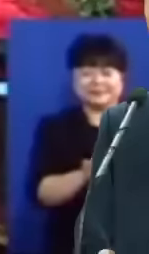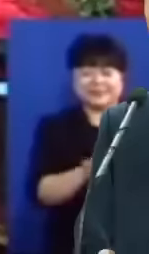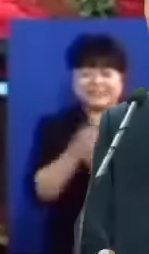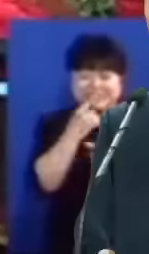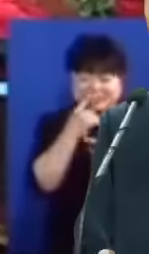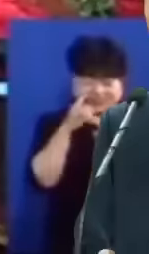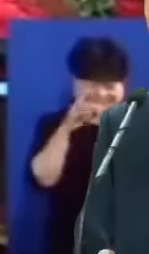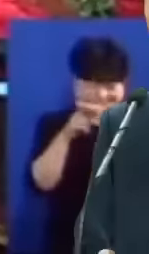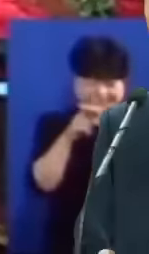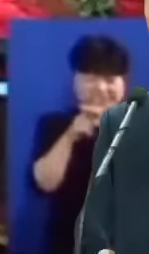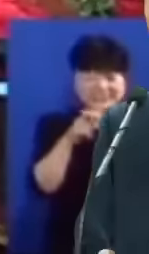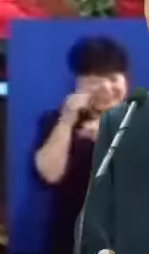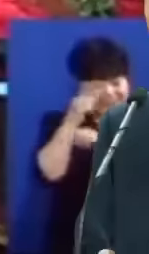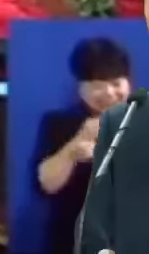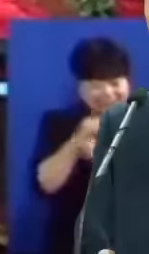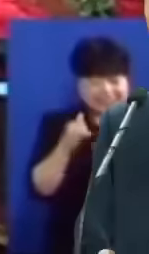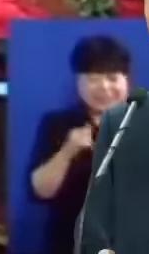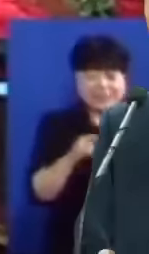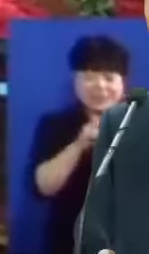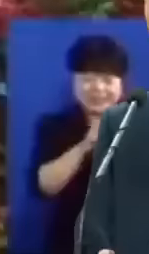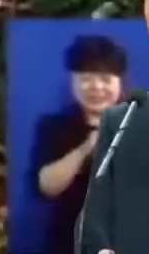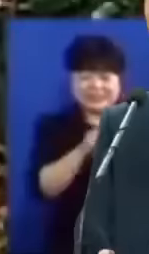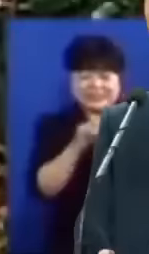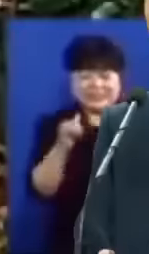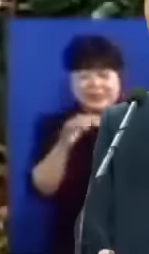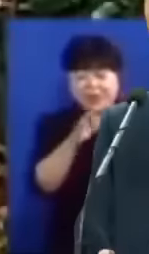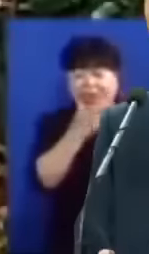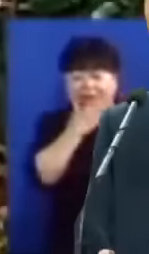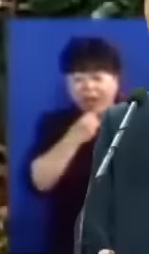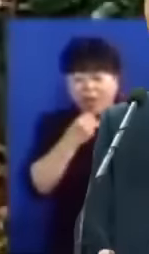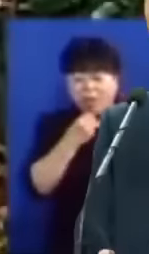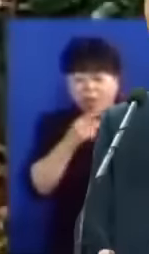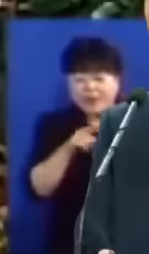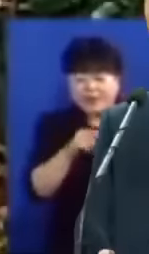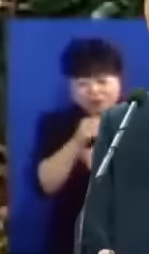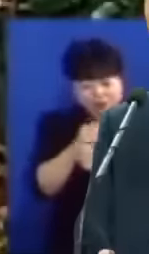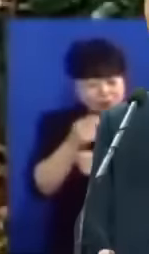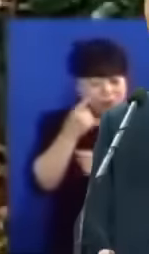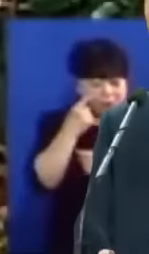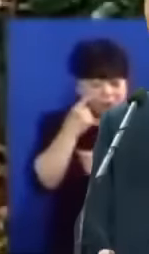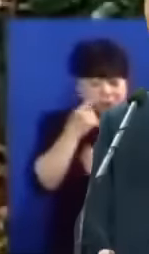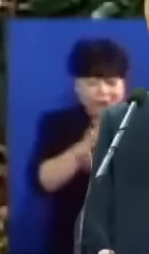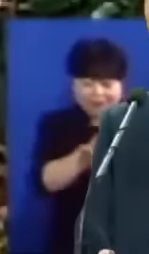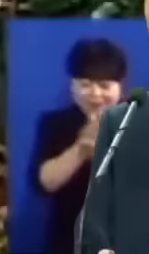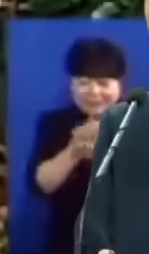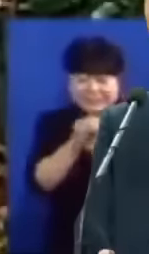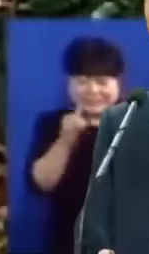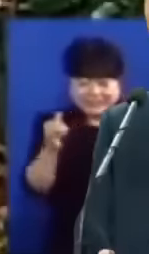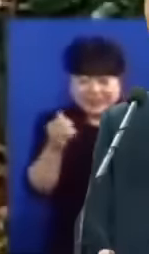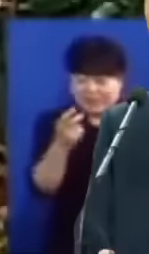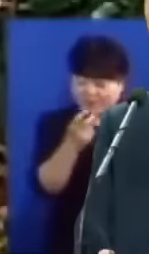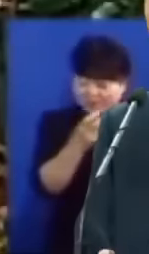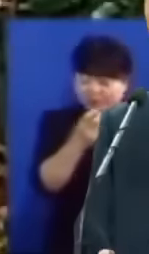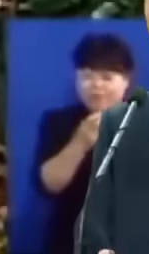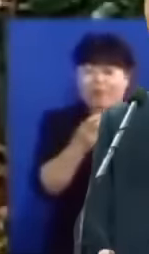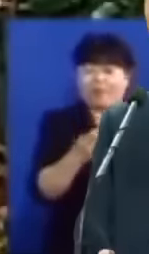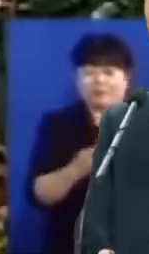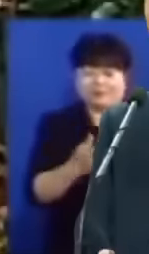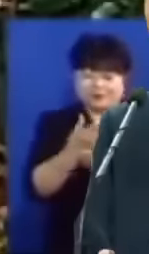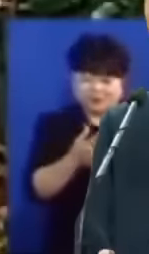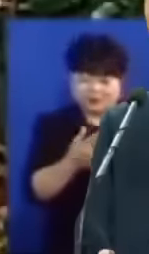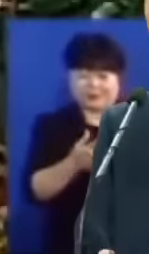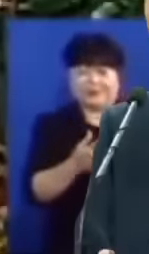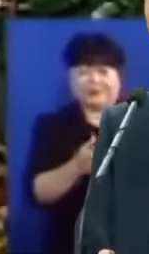스위스의 철학자인 힐티는 인간 행복에 관심을 가지고 연구를 했습니다. 그는 여러 가지 인간적인 방법과 논리